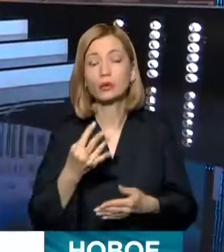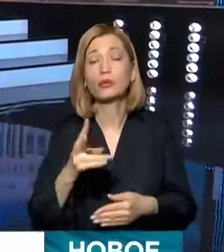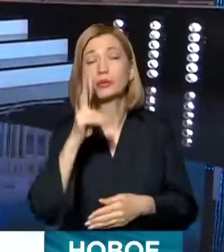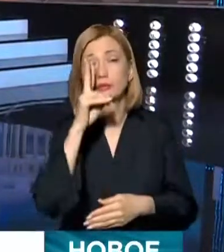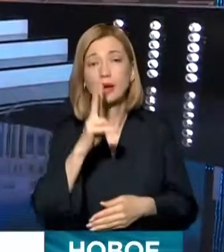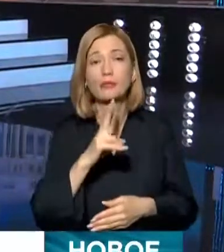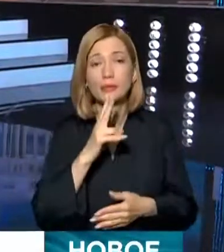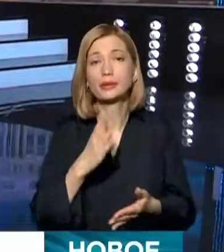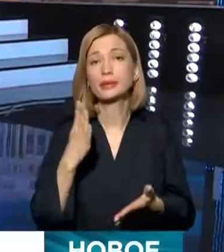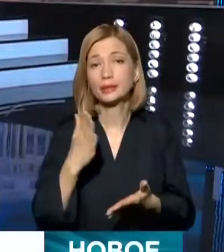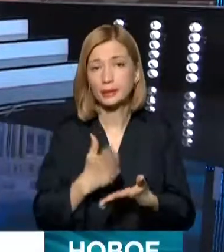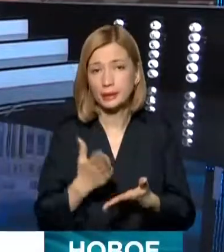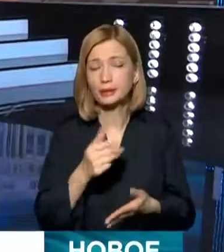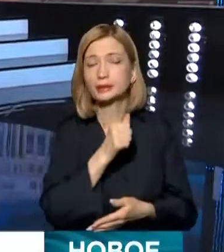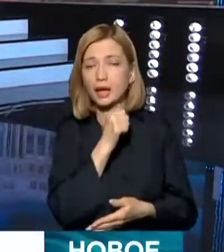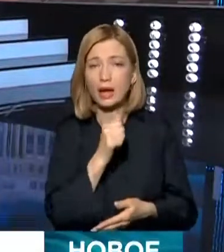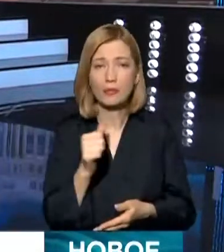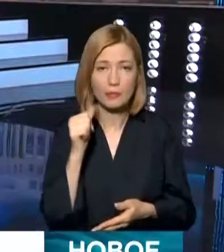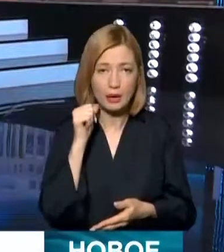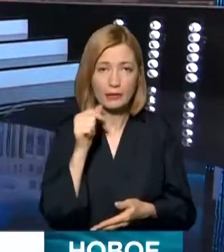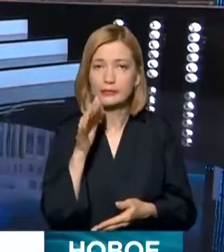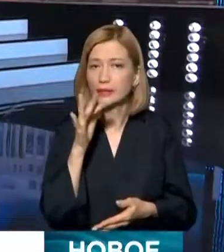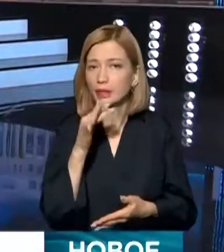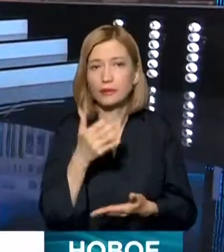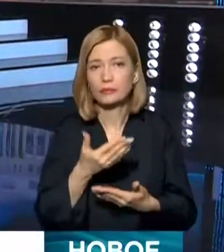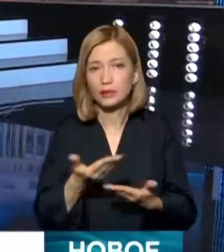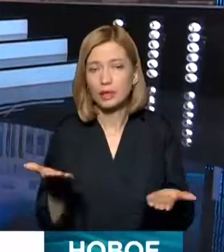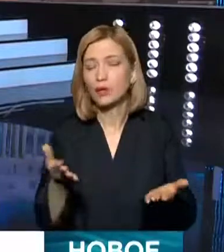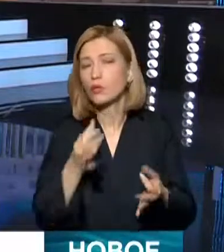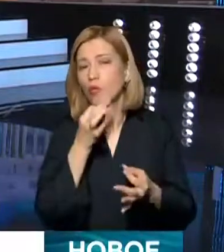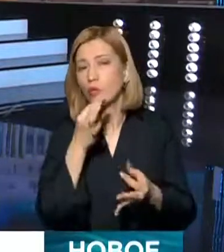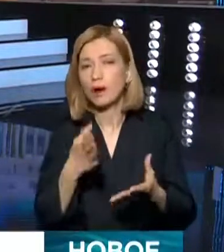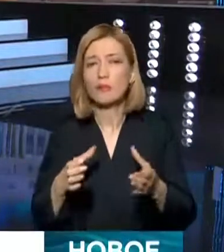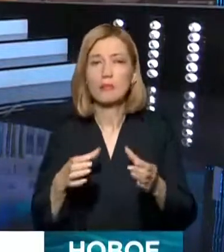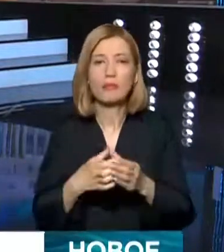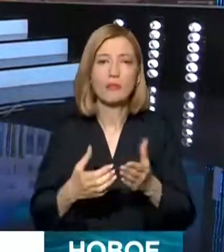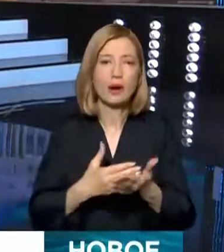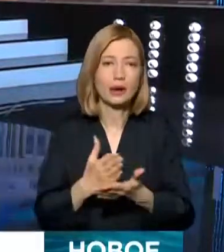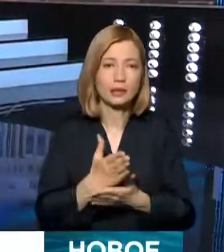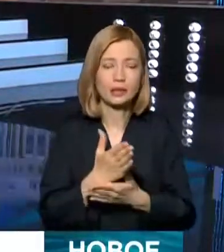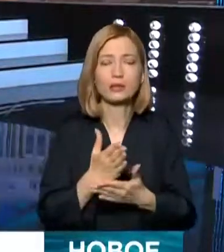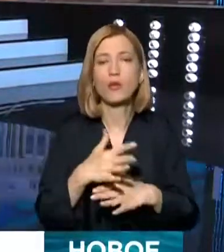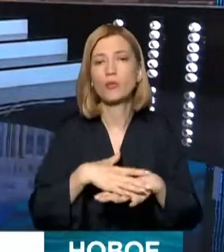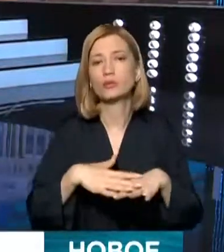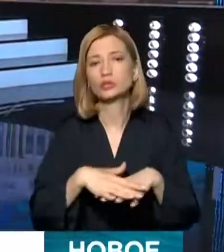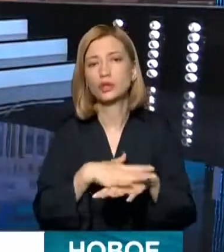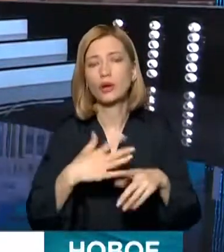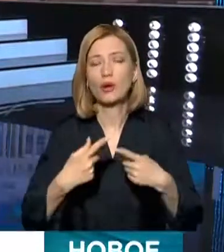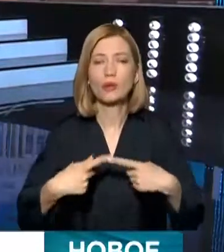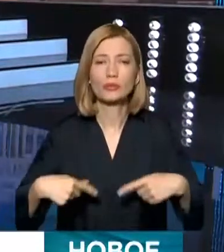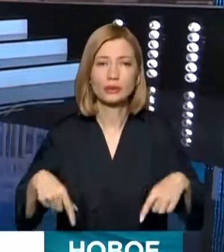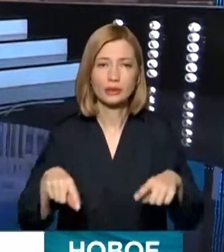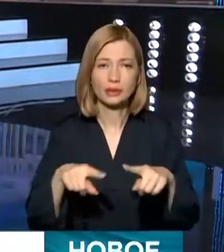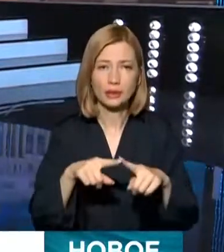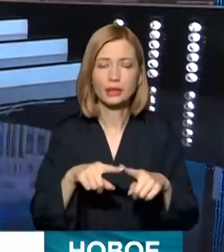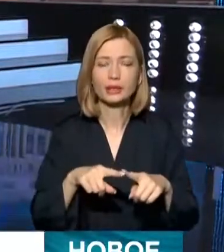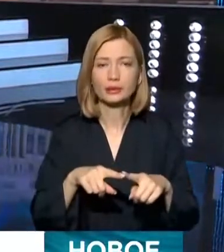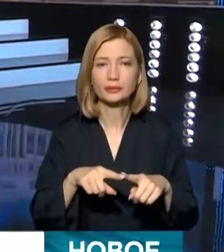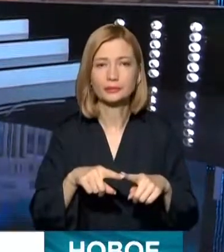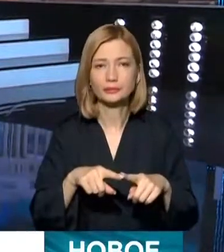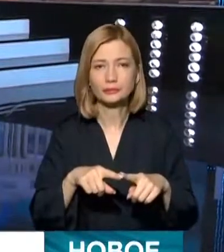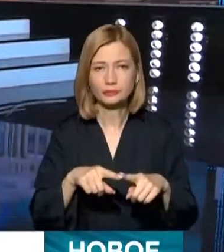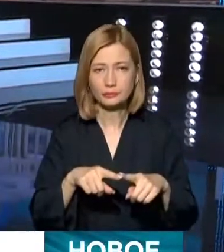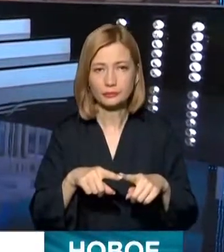да, для того, чтобы, в принципе, сегодня любая политическая партия, общественное объединение, да, имея, скажем так,